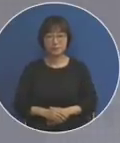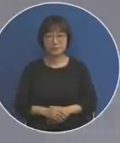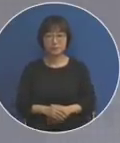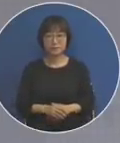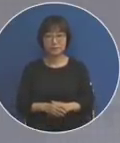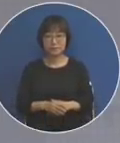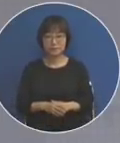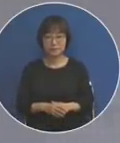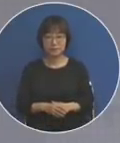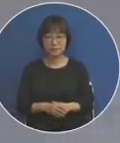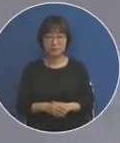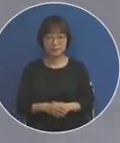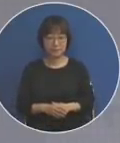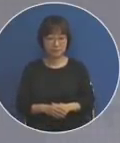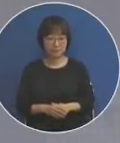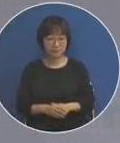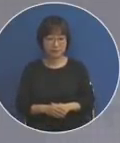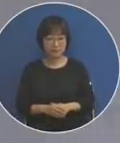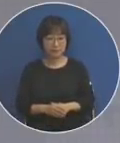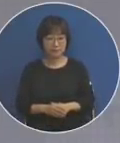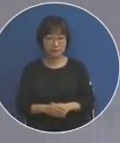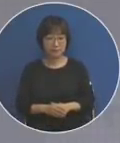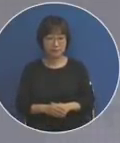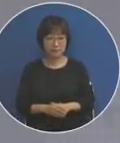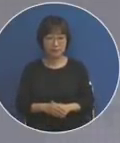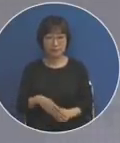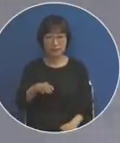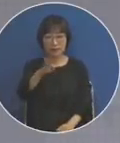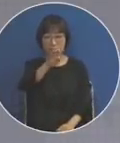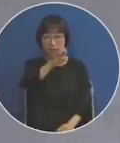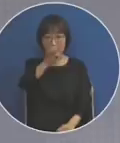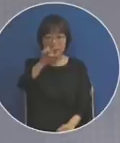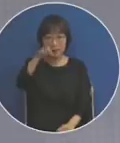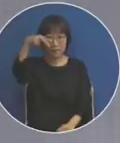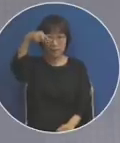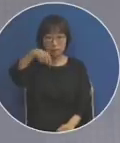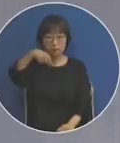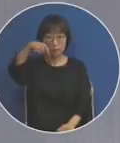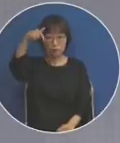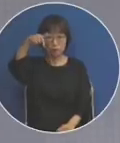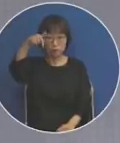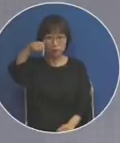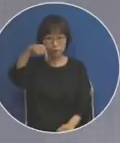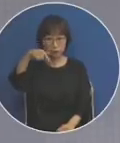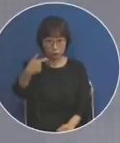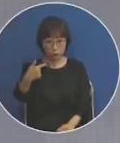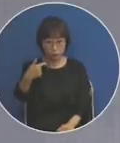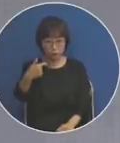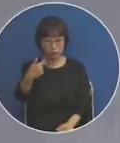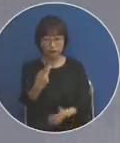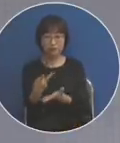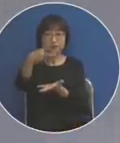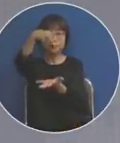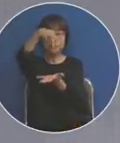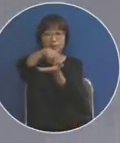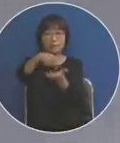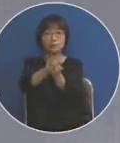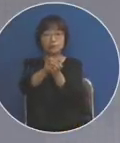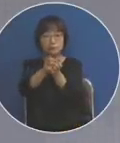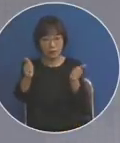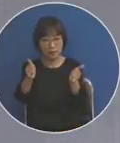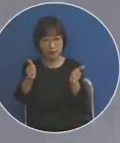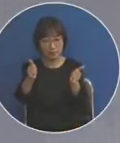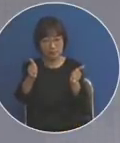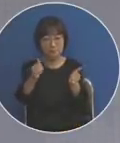이 파수꾼을 세운 사람이 있잖아요. Now, first off, there is a person who raises up the watchman. 오늘 하나님이 특명을